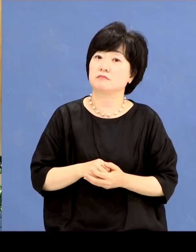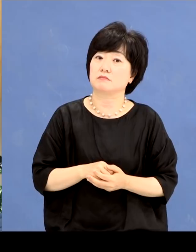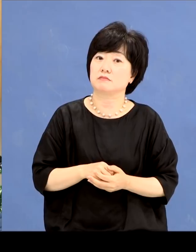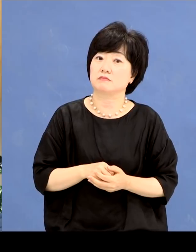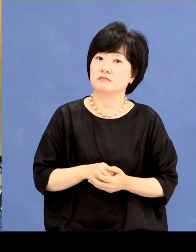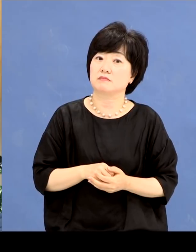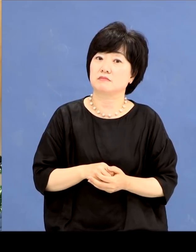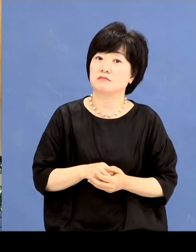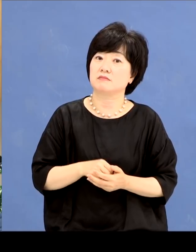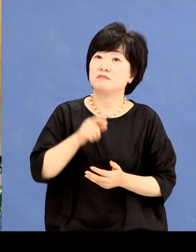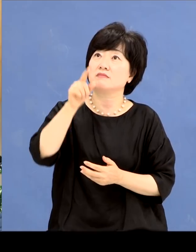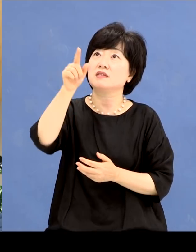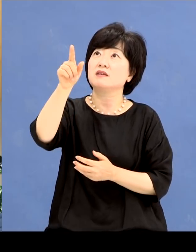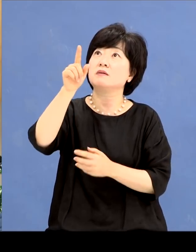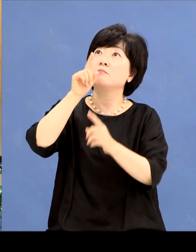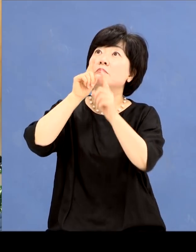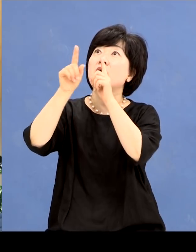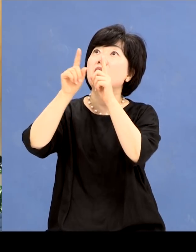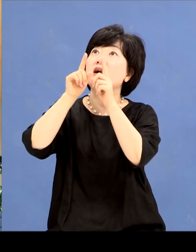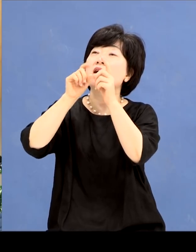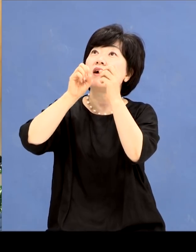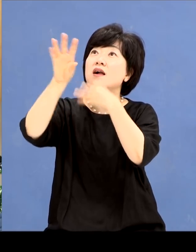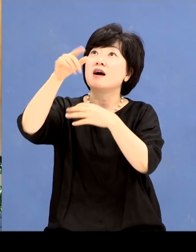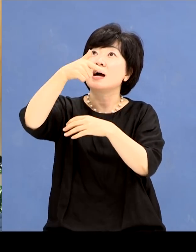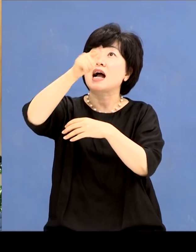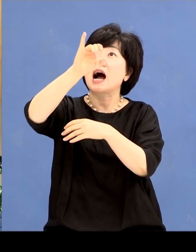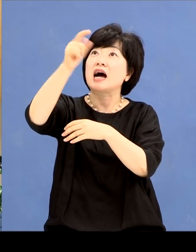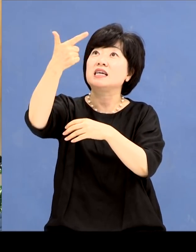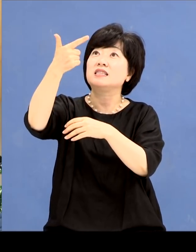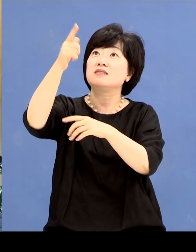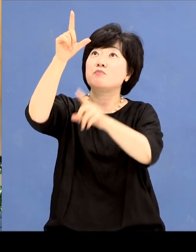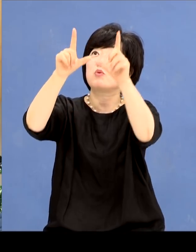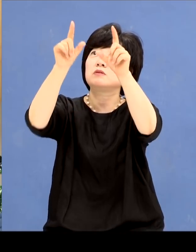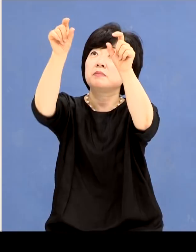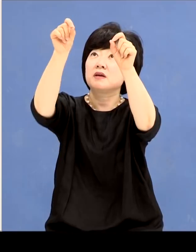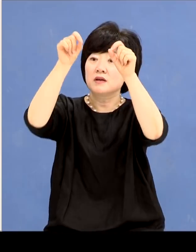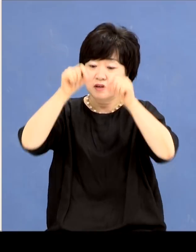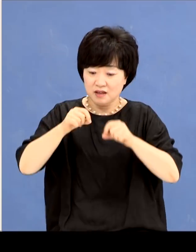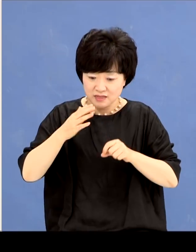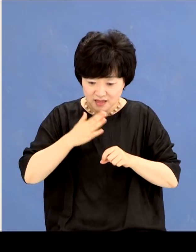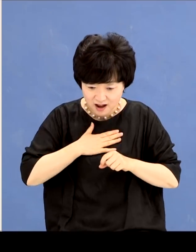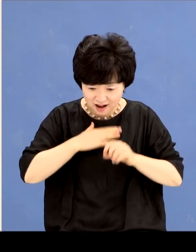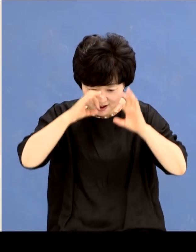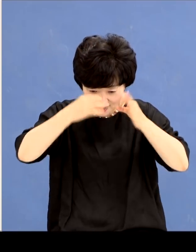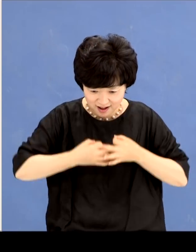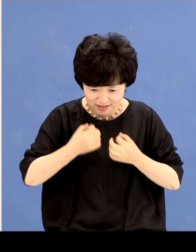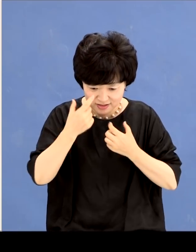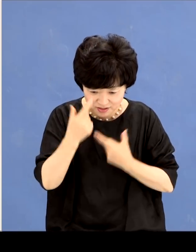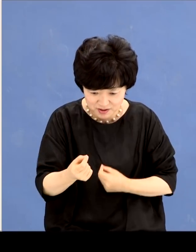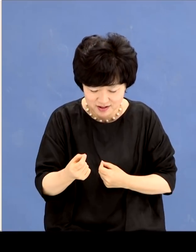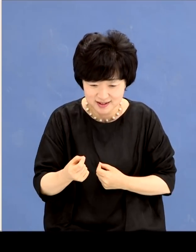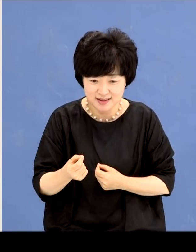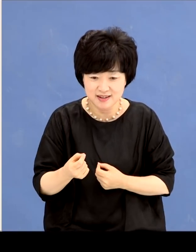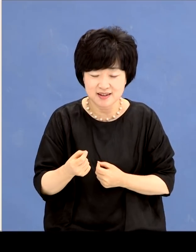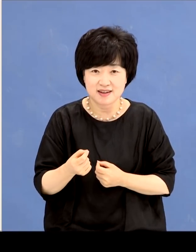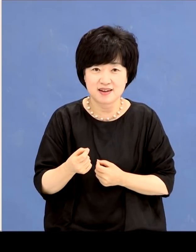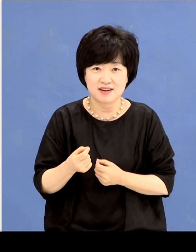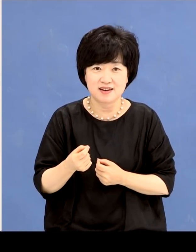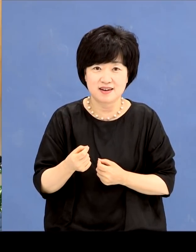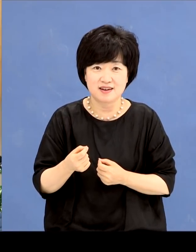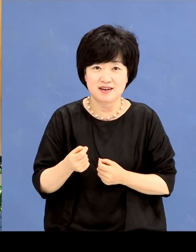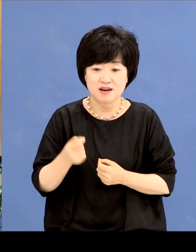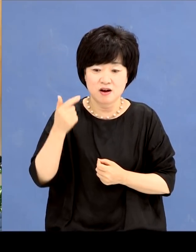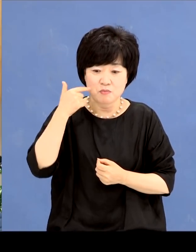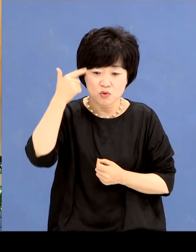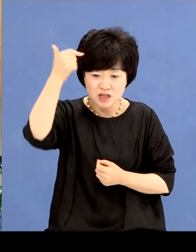해요. 그런데 이 모습이 너무 제 모습 같은 거예요. 사실 순간 제가 목사님도 보이지